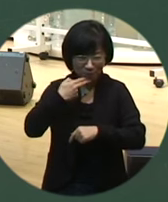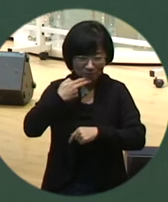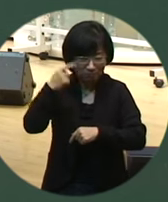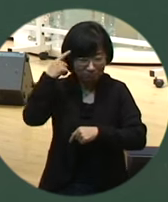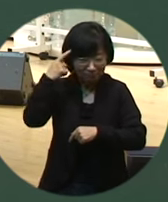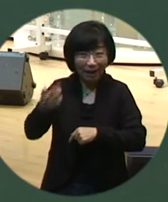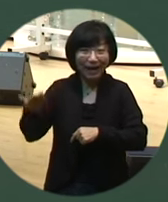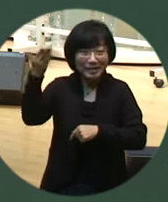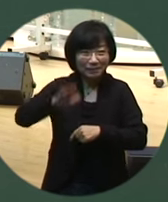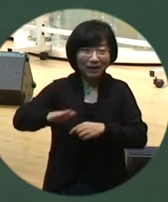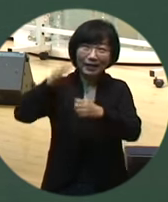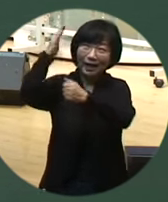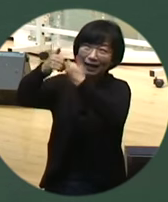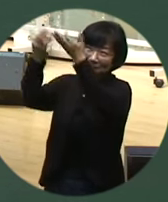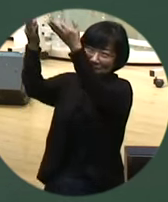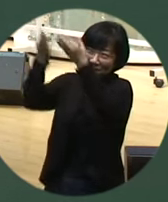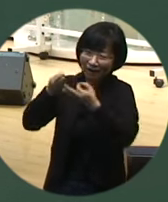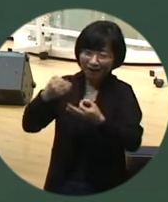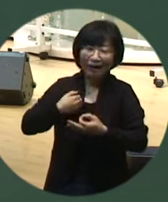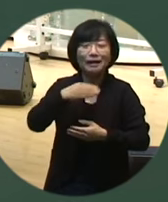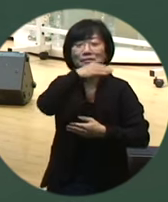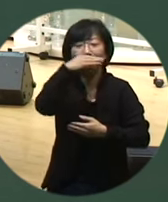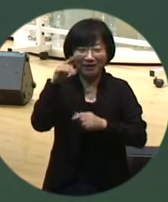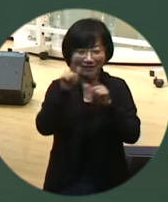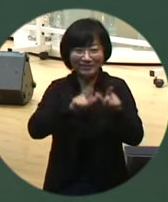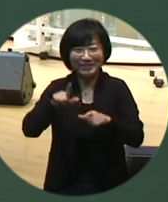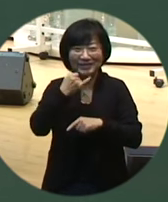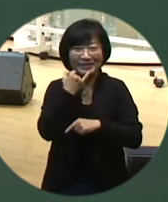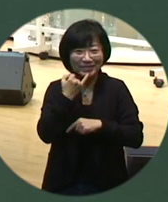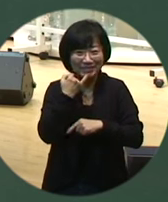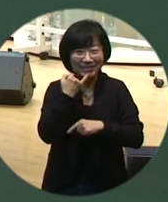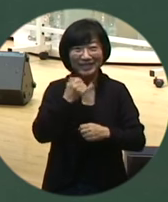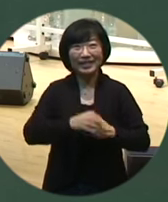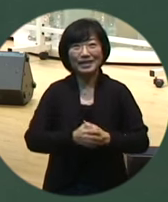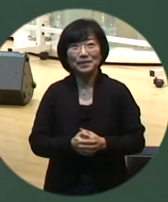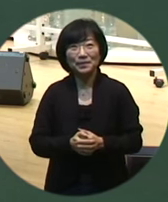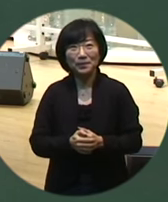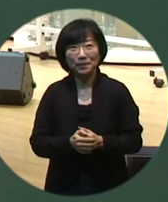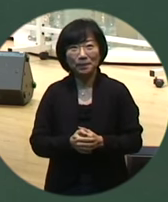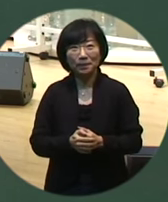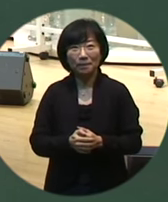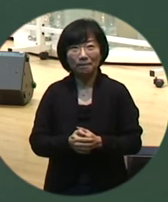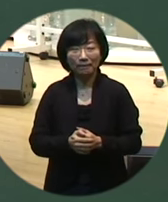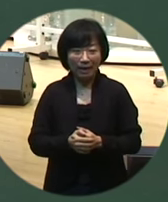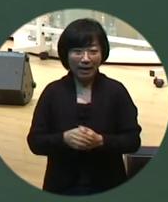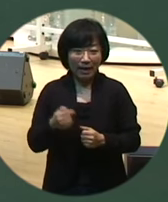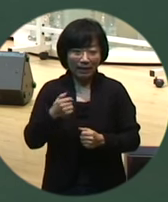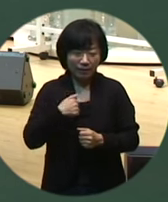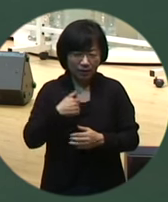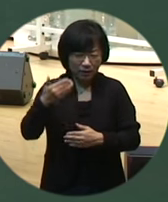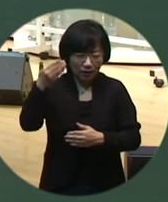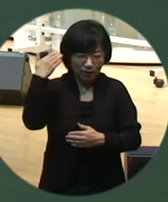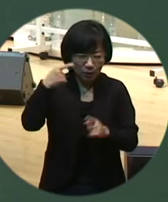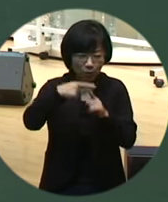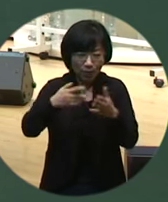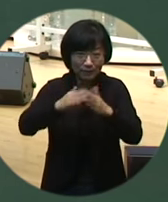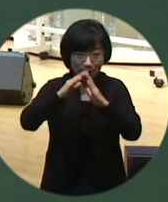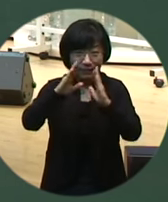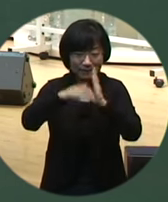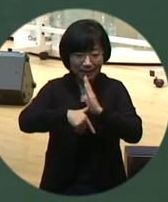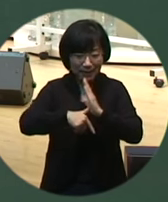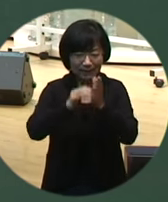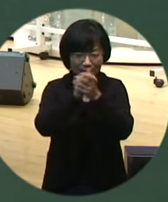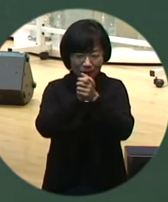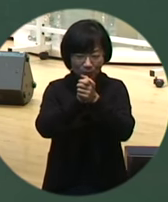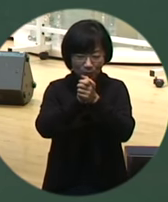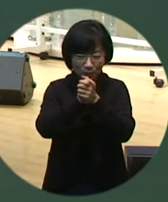from God's perspective, I believe that this is an upright life. 그때는 사람이 볼 때 바른 생활을 놓고 기도한 거예요. At that time, my prayer topic was to live an upright life